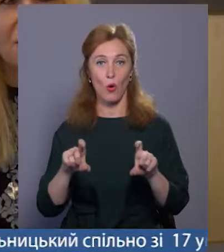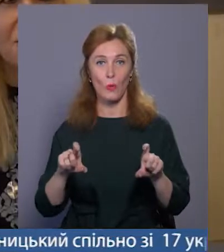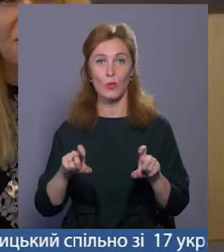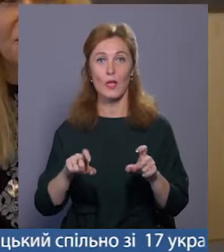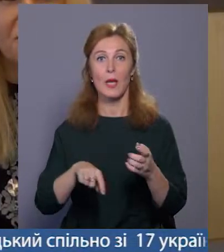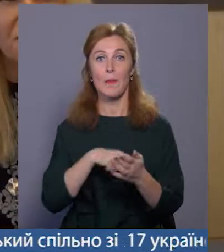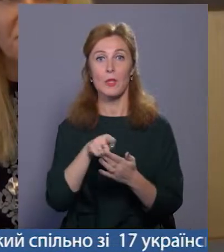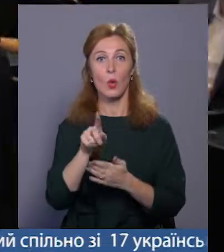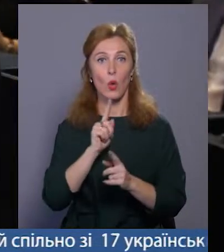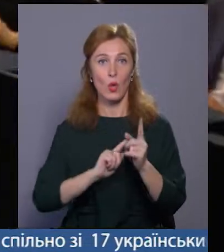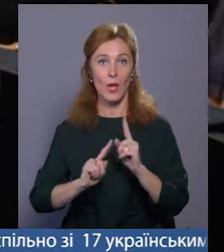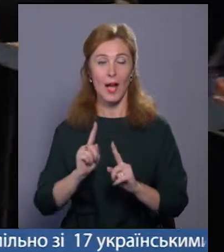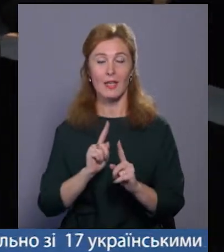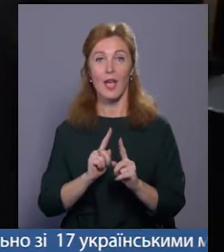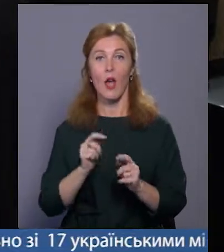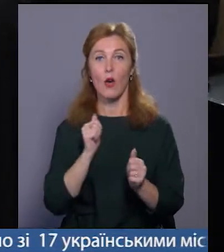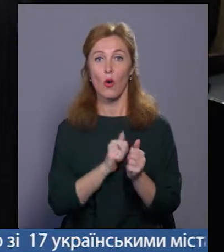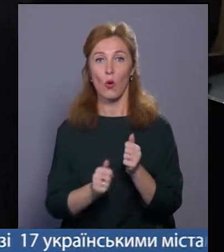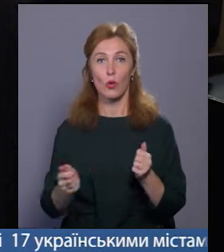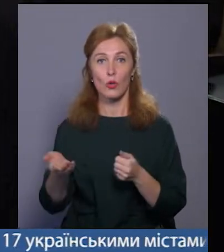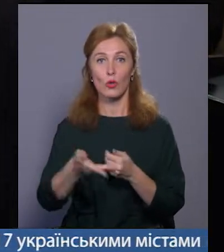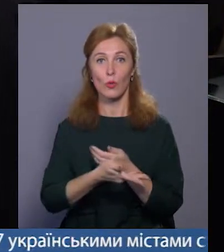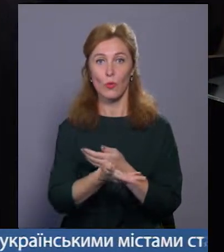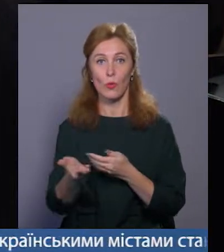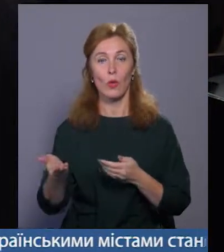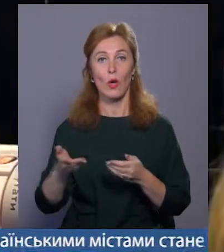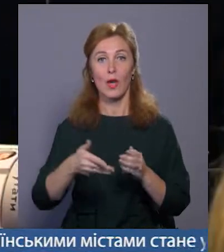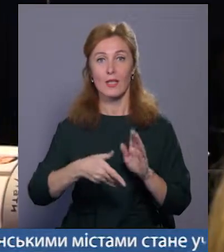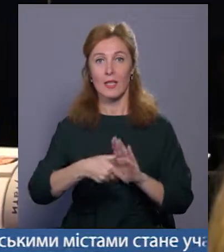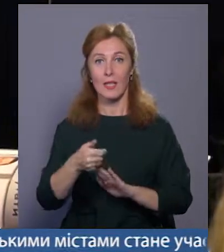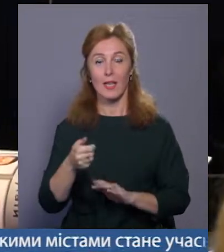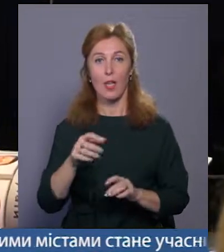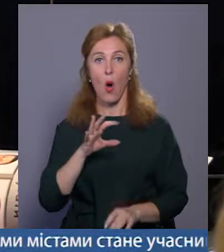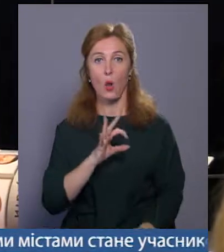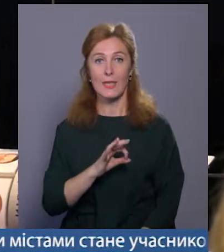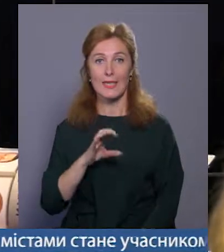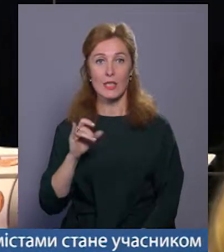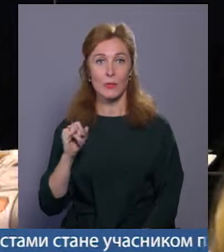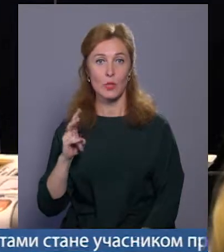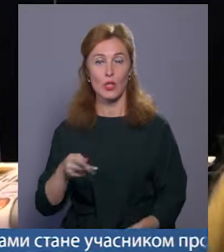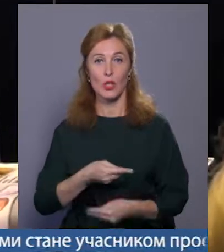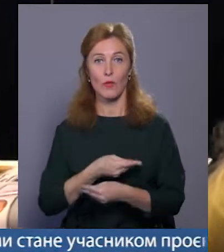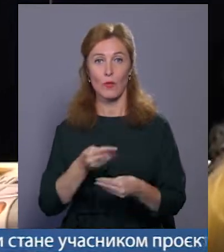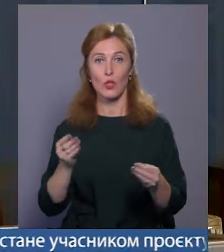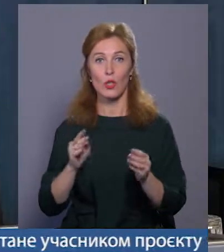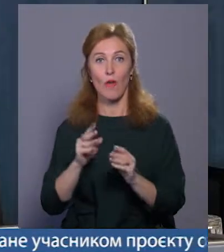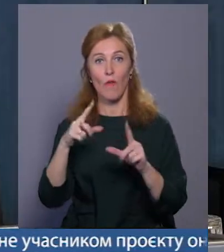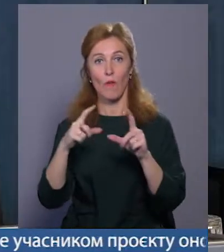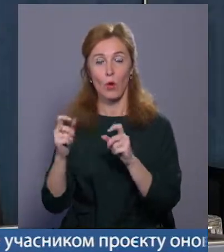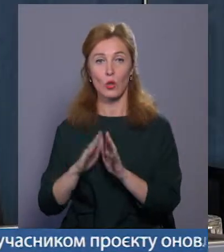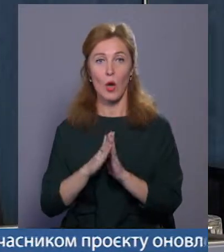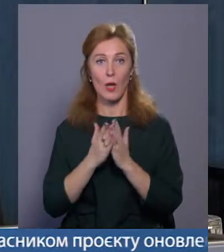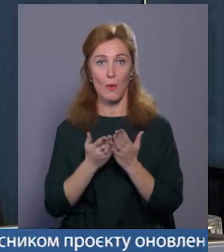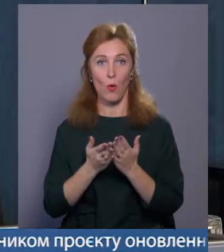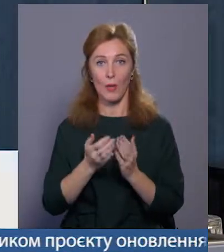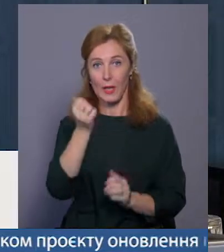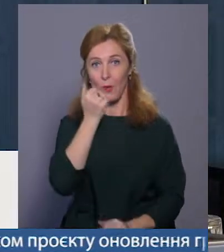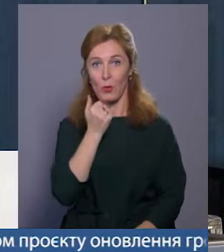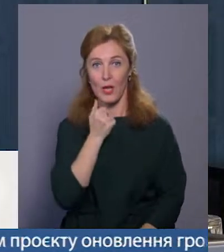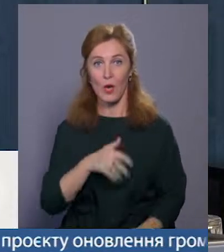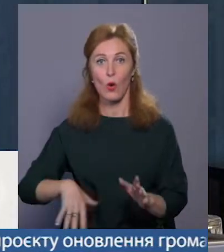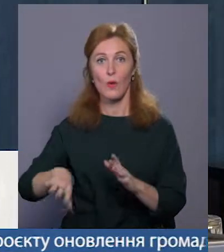складає повноваження. Кожному з міських обранців 7-го скликання Олександр Семчишин вручив фотоальбоми та подяки. Ми з вами насправді всі